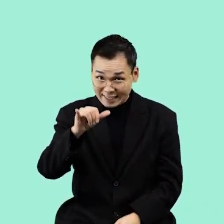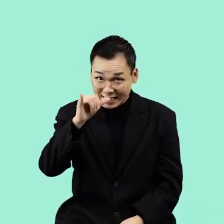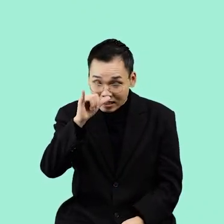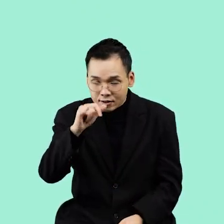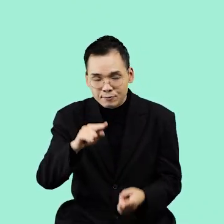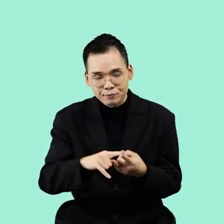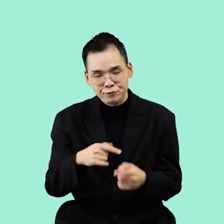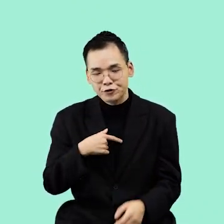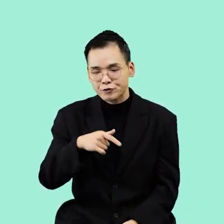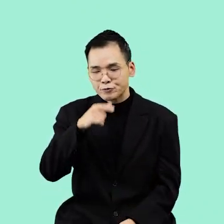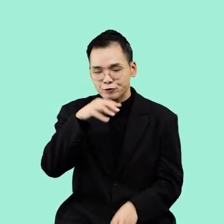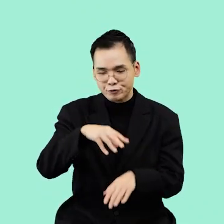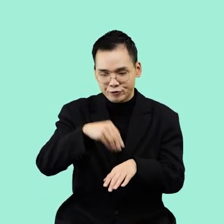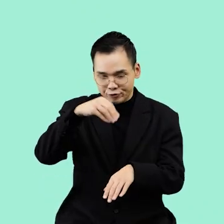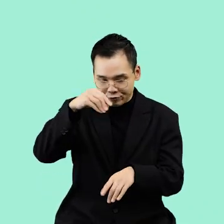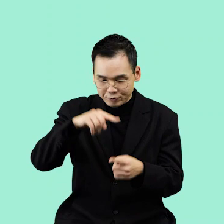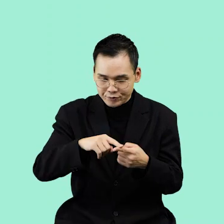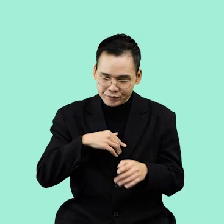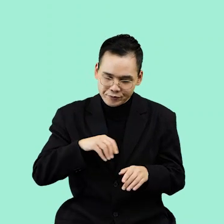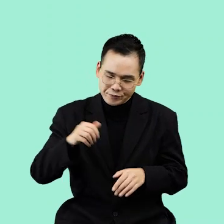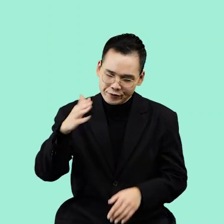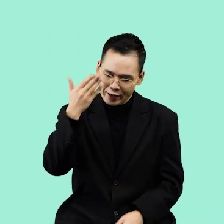깨끗이 닦은 후 정리합니다.